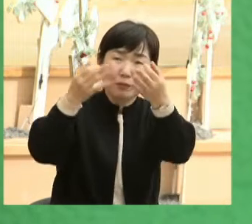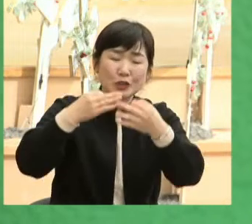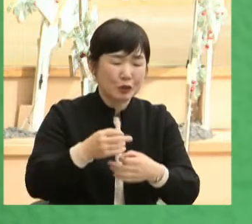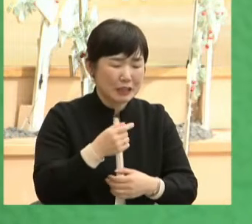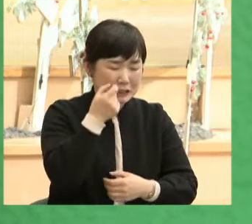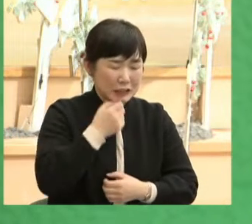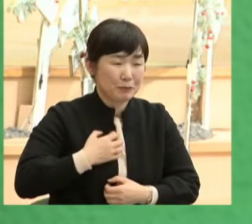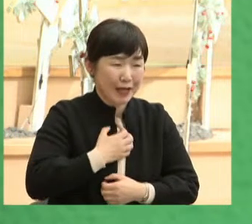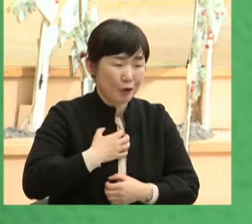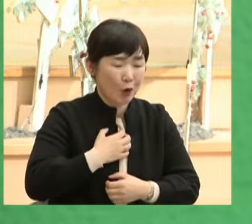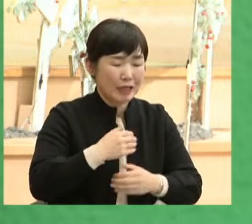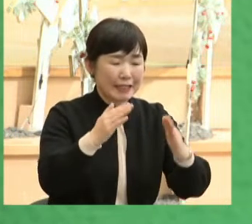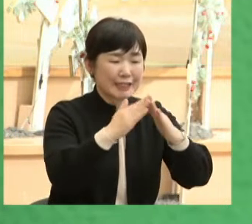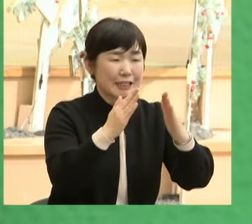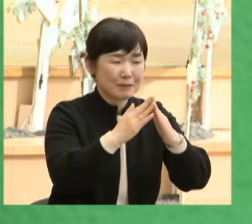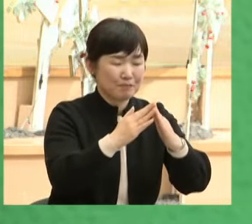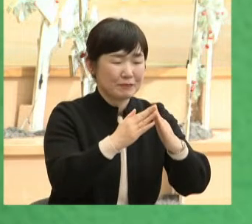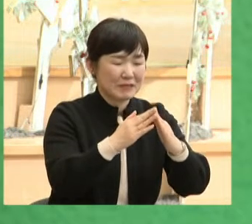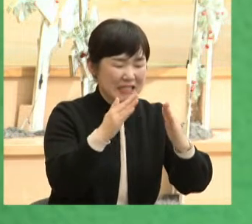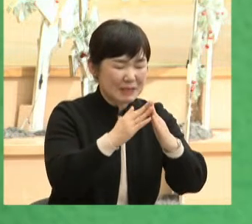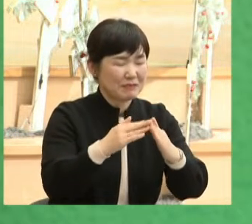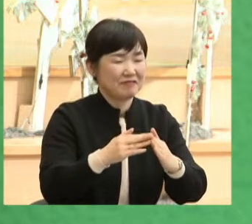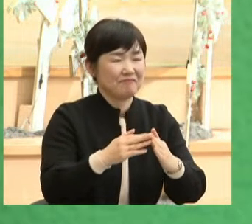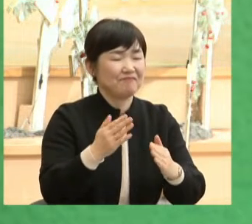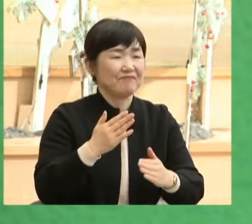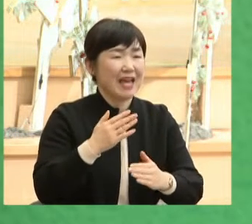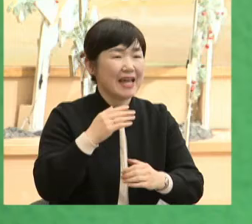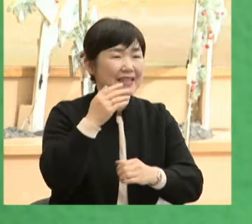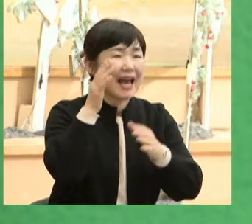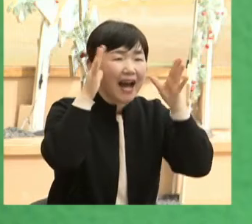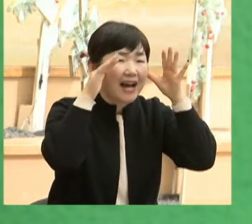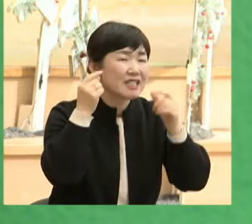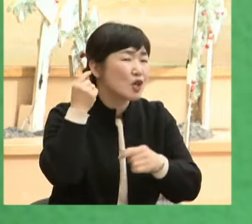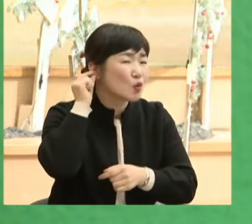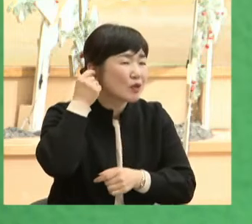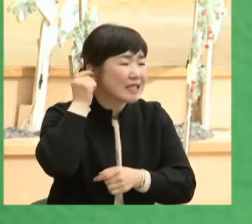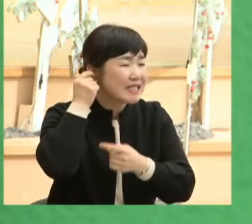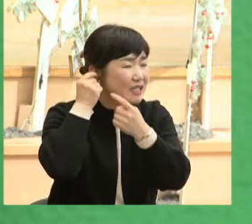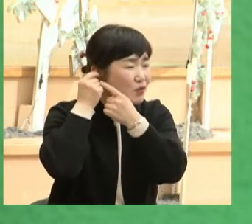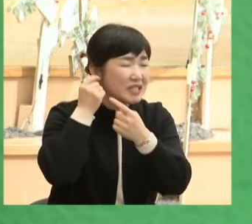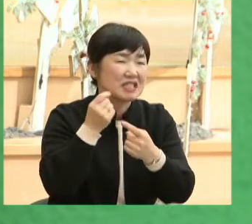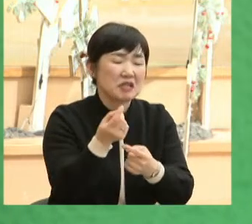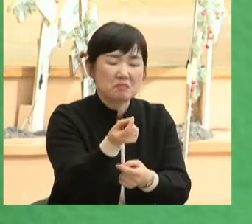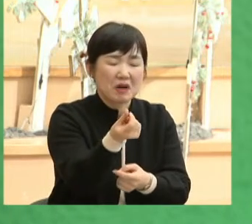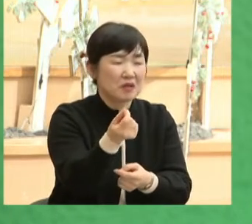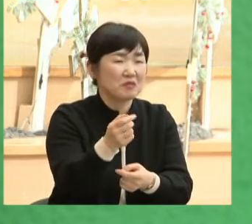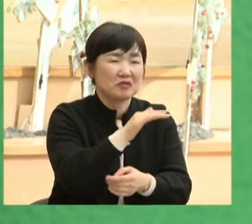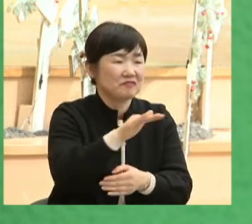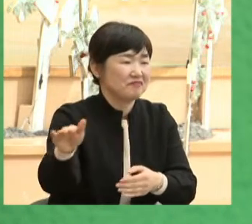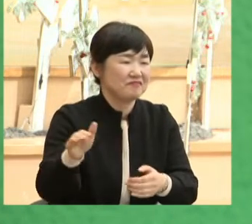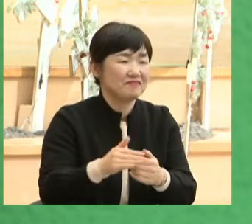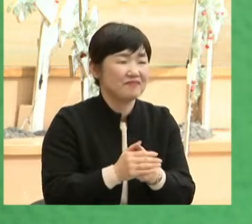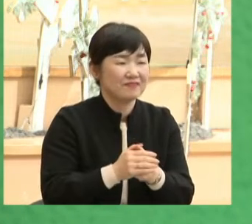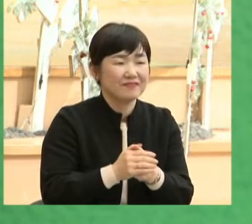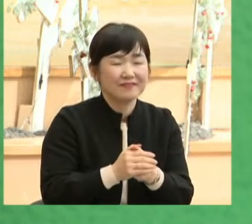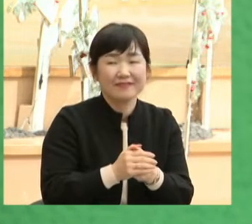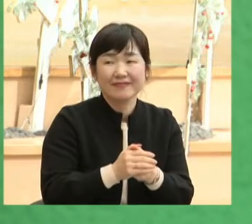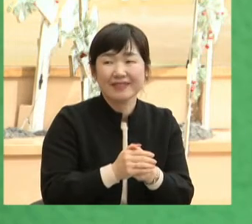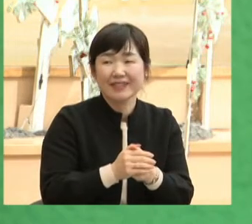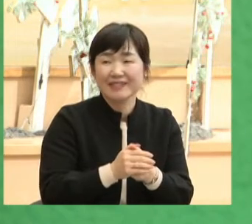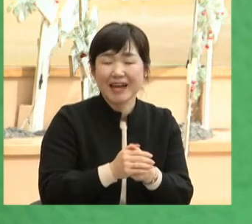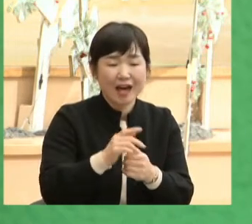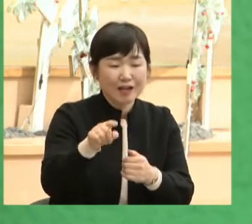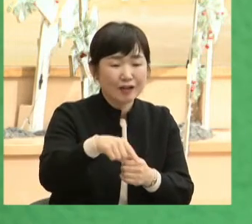우리 강아지 행복의 귀신 만큼도 되지 않는 것이 그리고 뒤에 뭐가 더 있어요